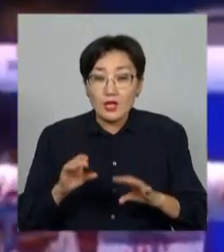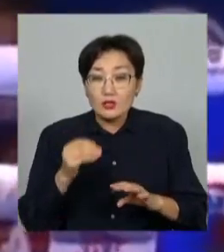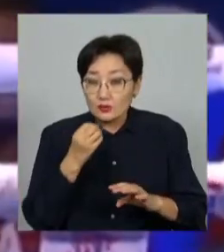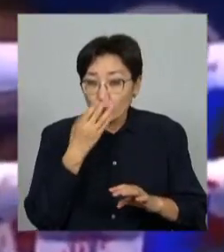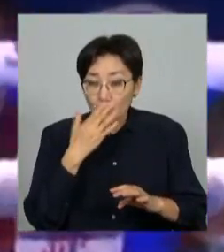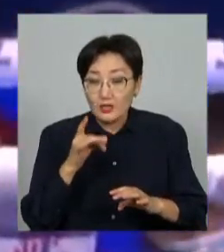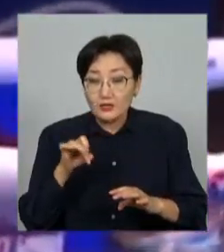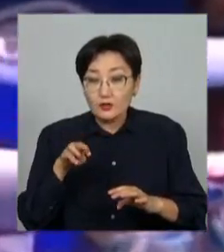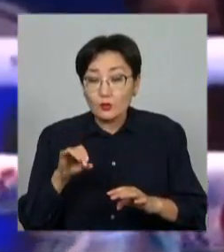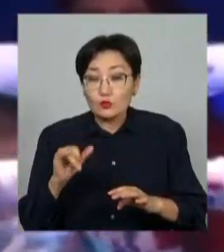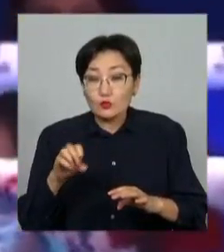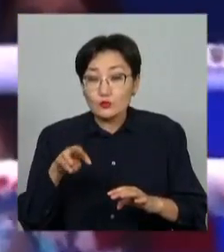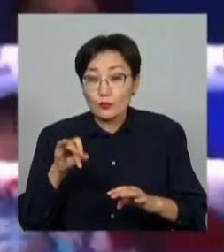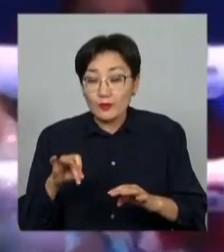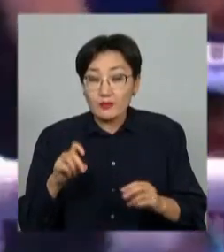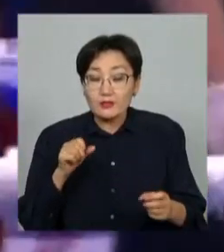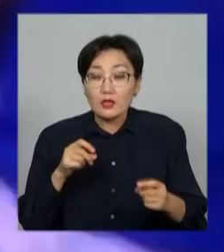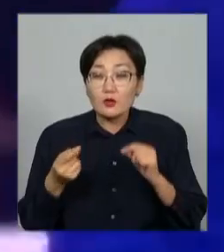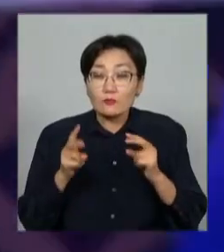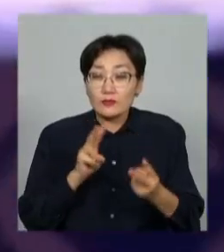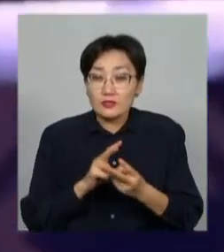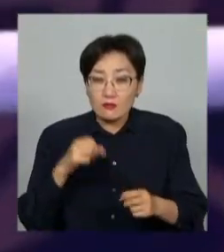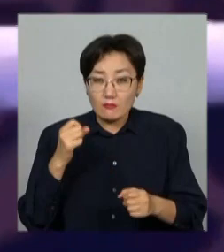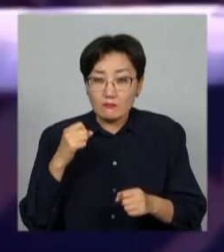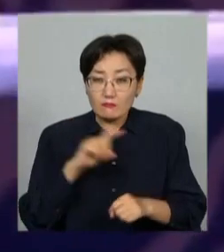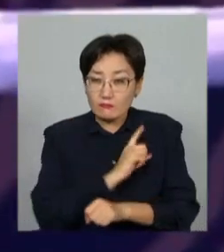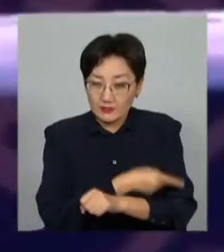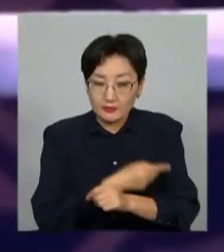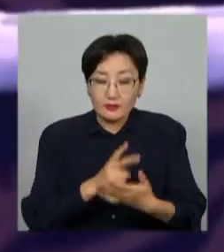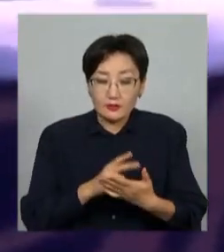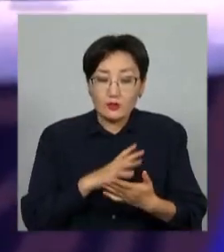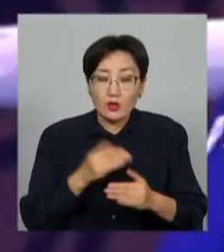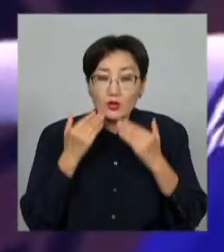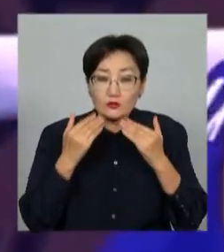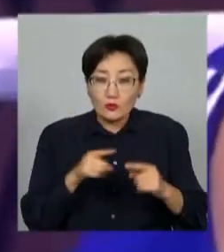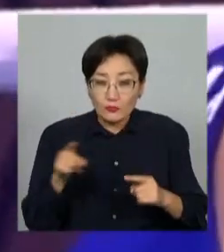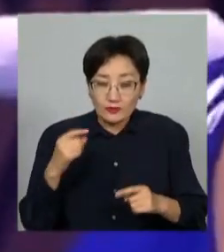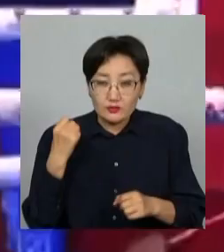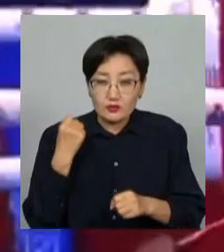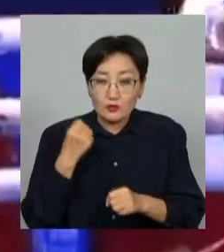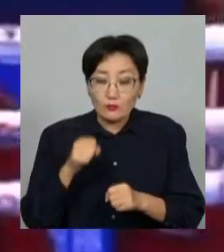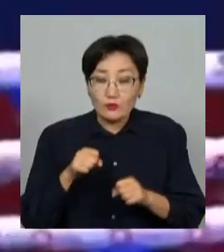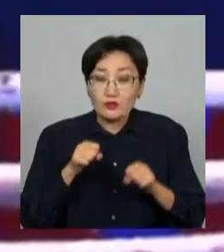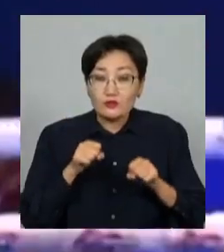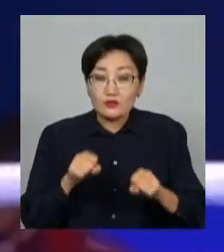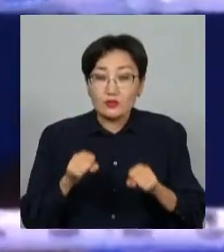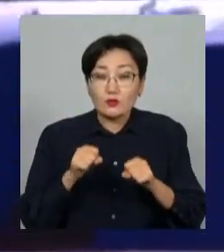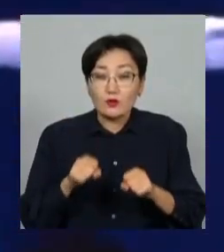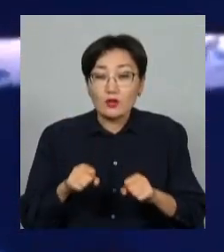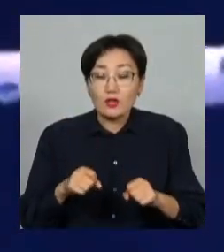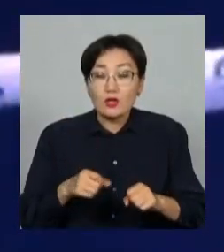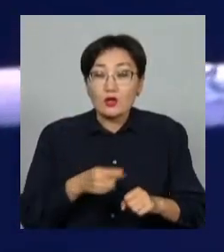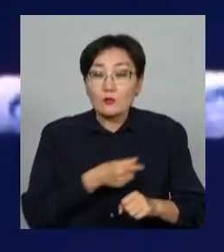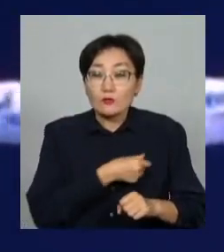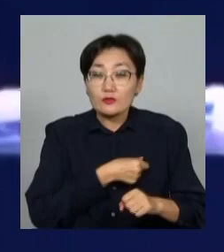жапониялық Рейто Сусумимен жұдырықтасып мықтылығын дәлелдеді. Қарсыласына соңына дейін басымдықты бермеген боксшымыз төрешілердің бір ауыздан